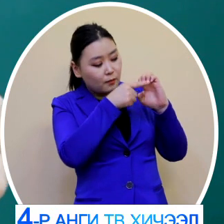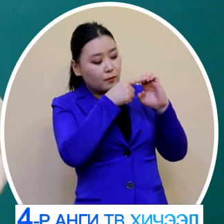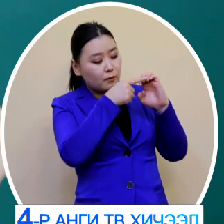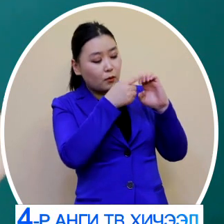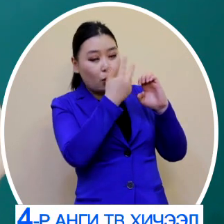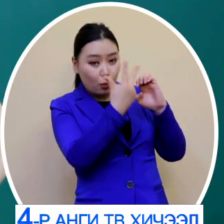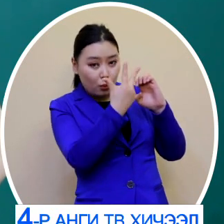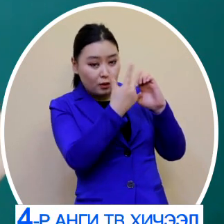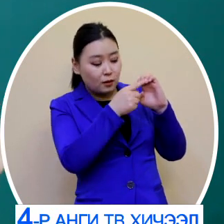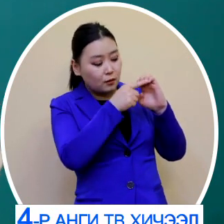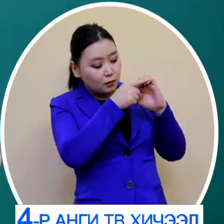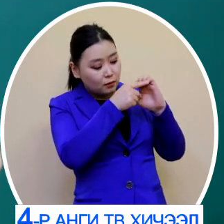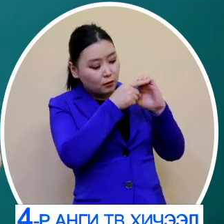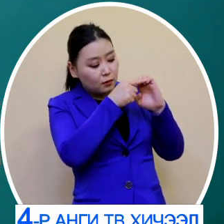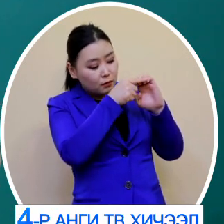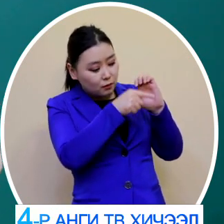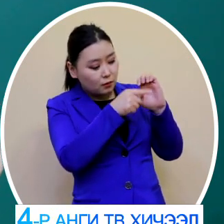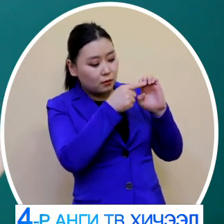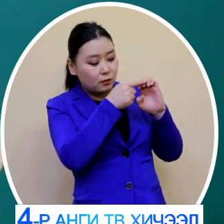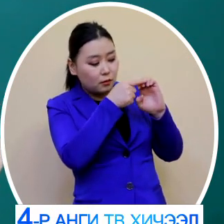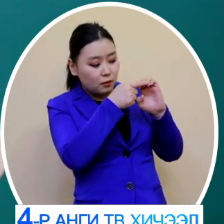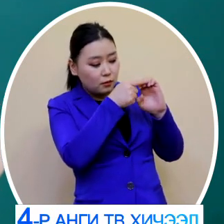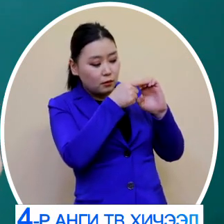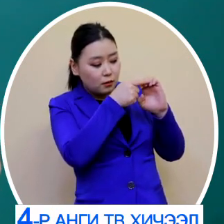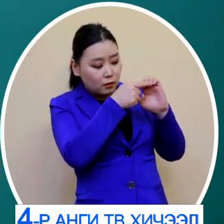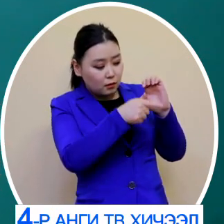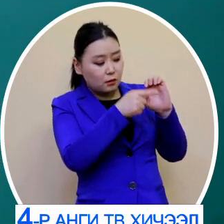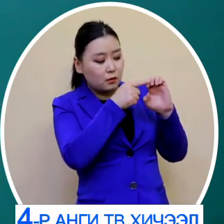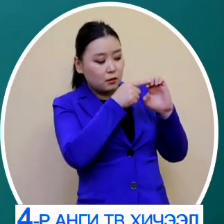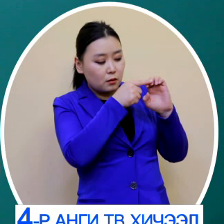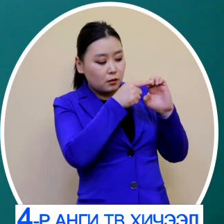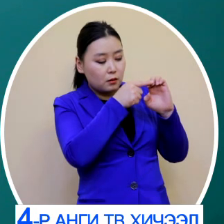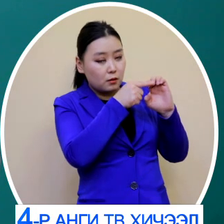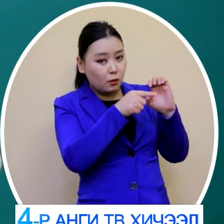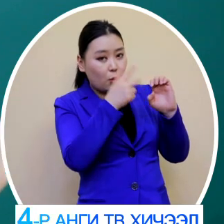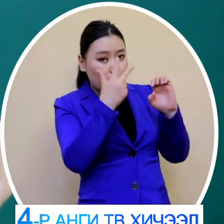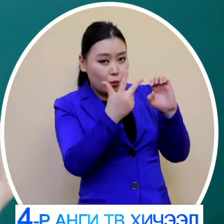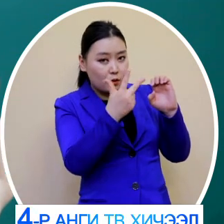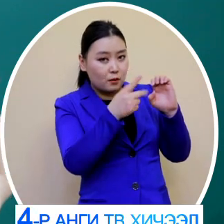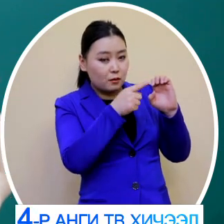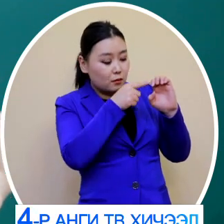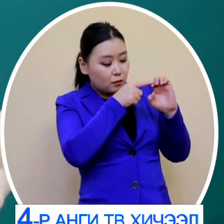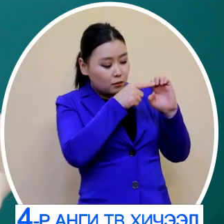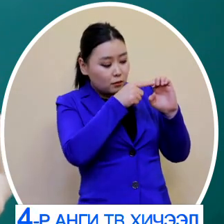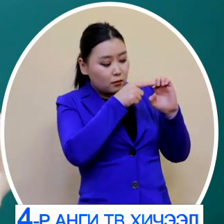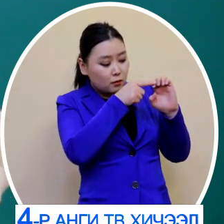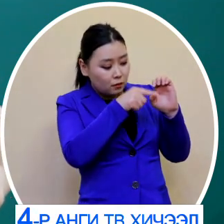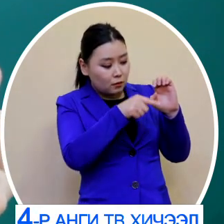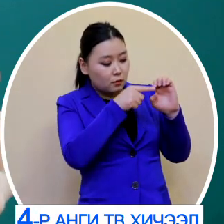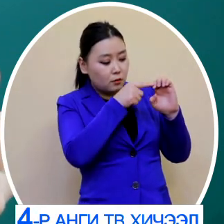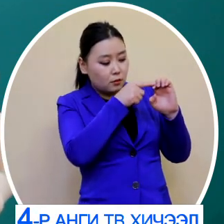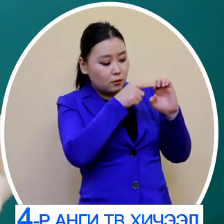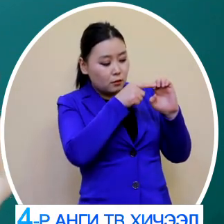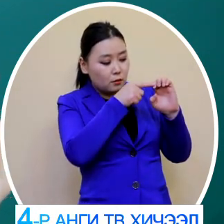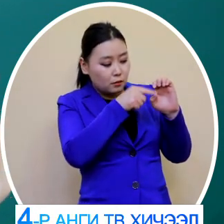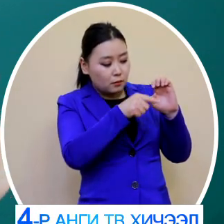шүрд хөдөлгөөнөөр 3 удаагийн давтамжтай угаана. За, ингээд нэг шүдэн дээр чичирхийлээд дээрээс доош нь шүрдэх, чичирхийлээд дээрээс